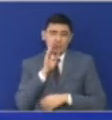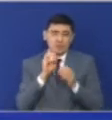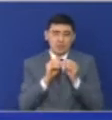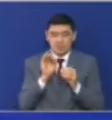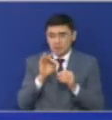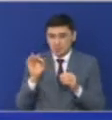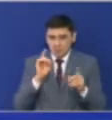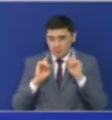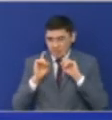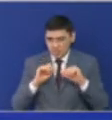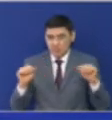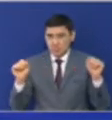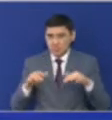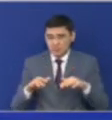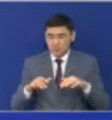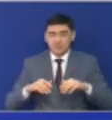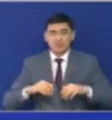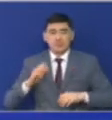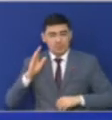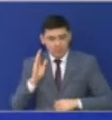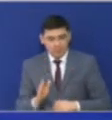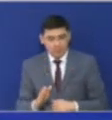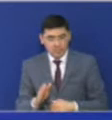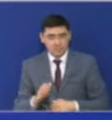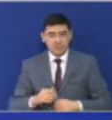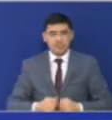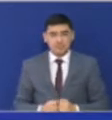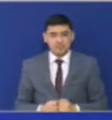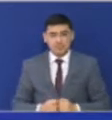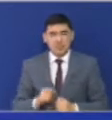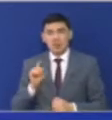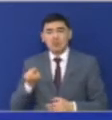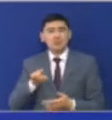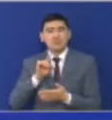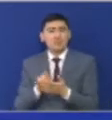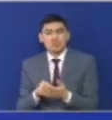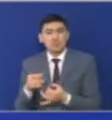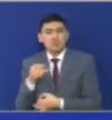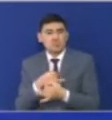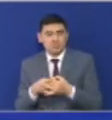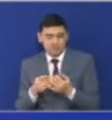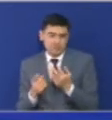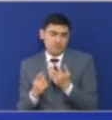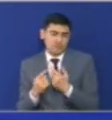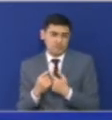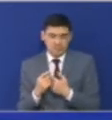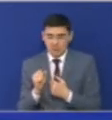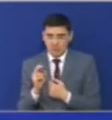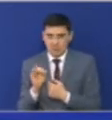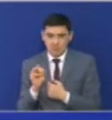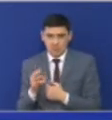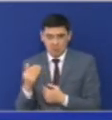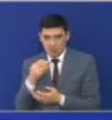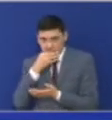внеочередная сессия маслихата по адресу улица Каюма Мухаммедханова, 8. На повестке дня несколько вопросов. Об отчете акима города по